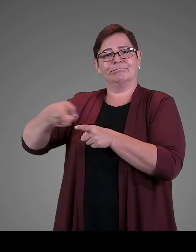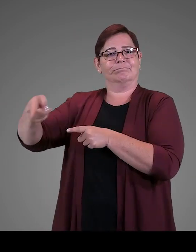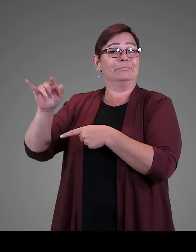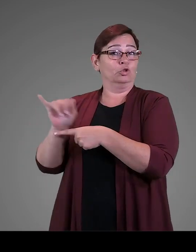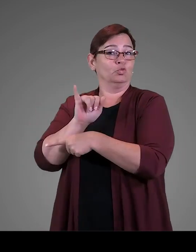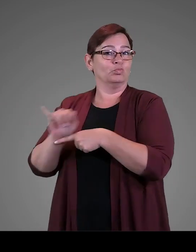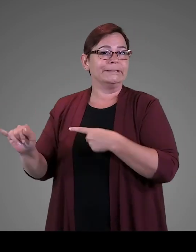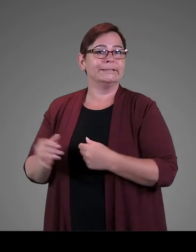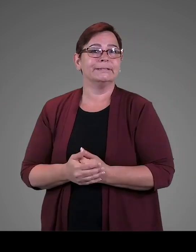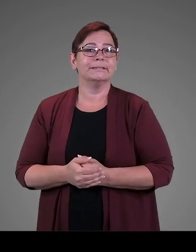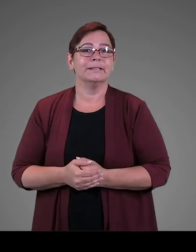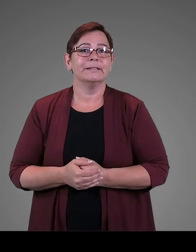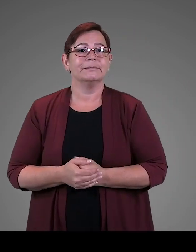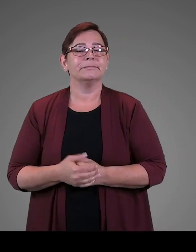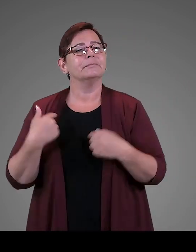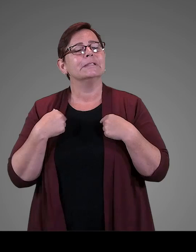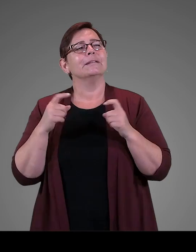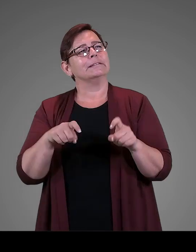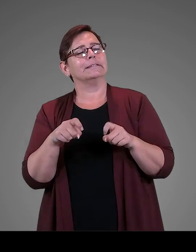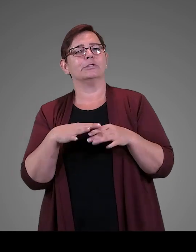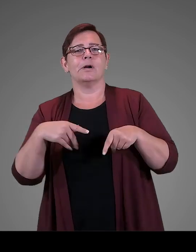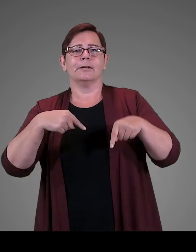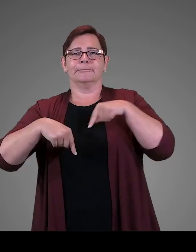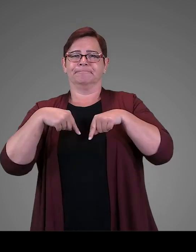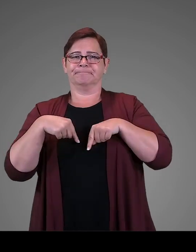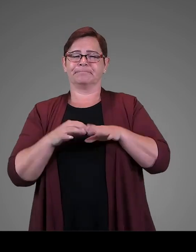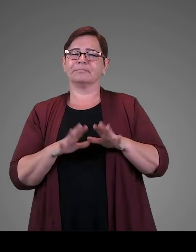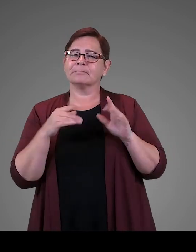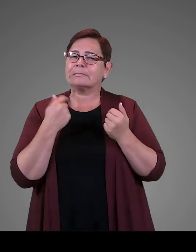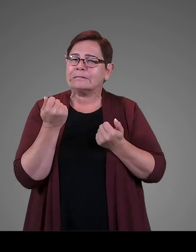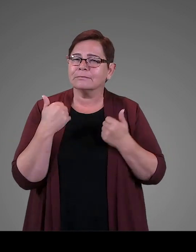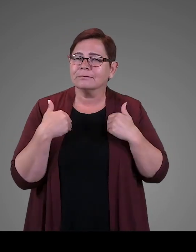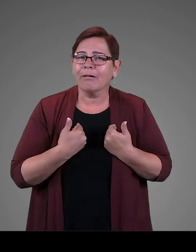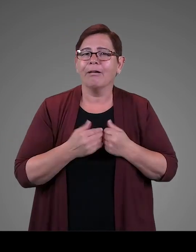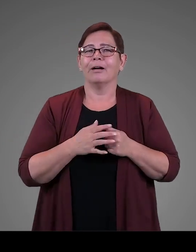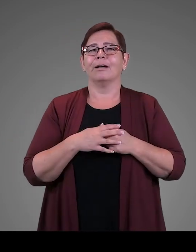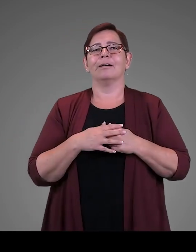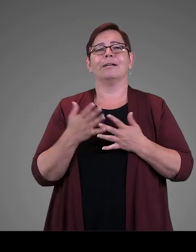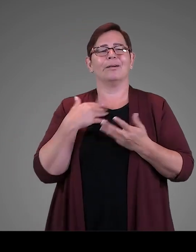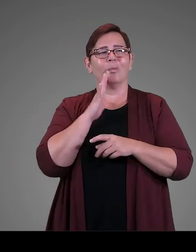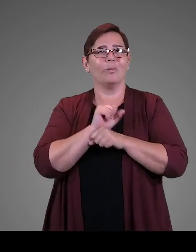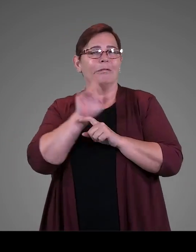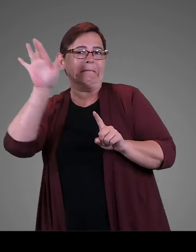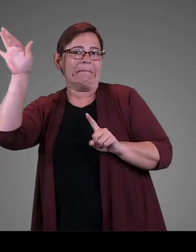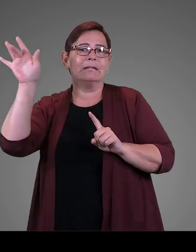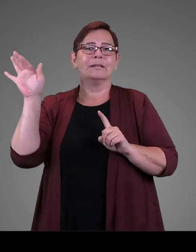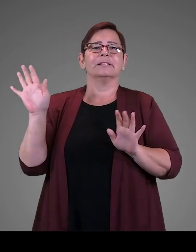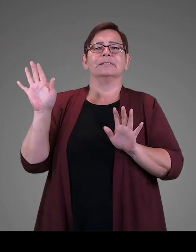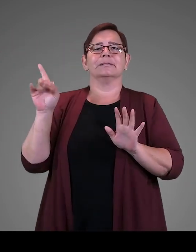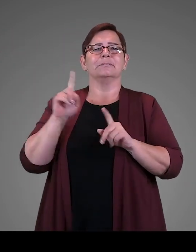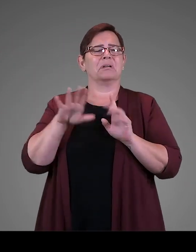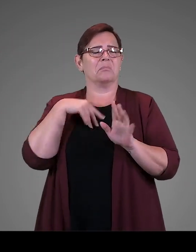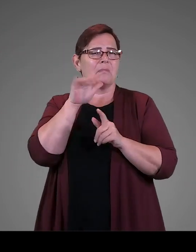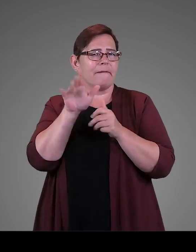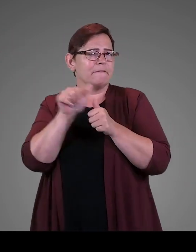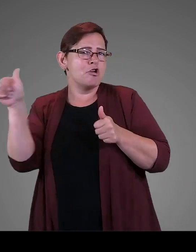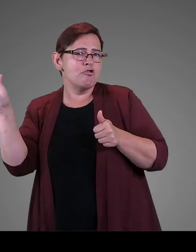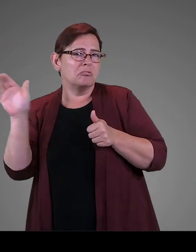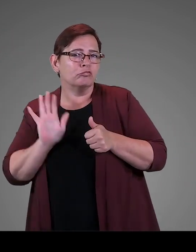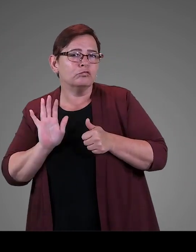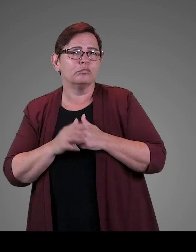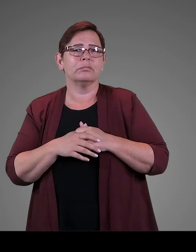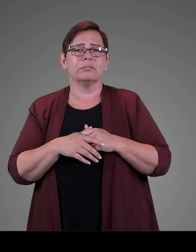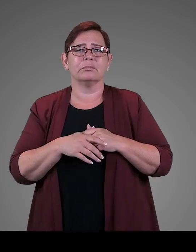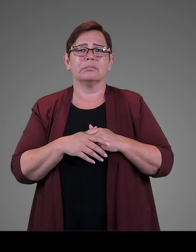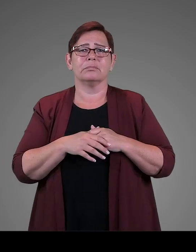Et je dois prendre un petit recul. Je suis un peu burned out et je vais travailler ailleurs. Mais je ne suis pas